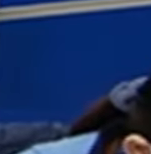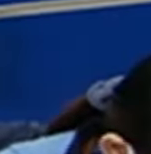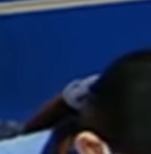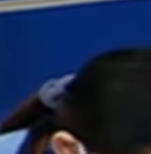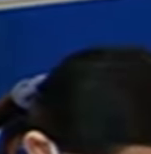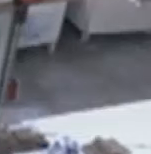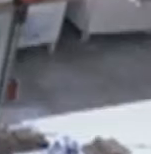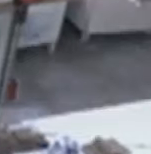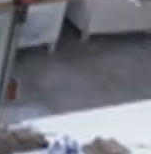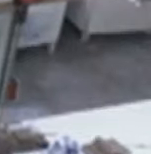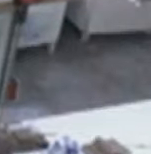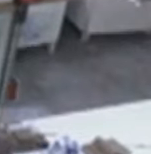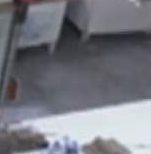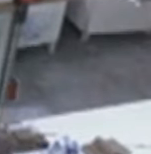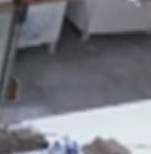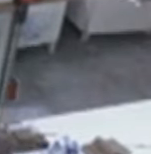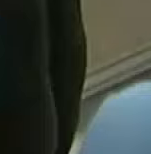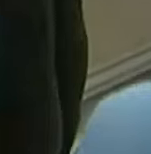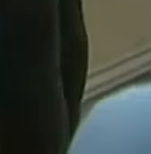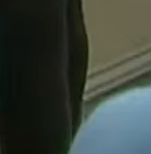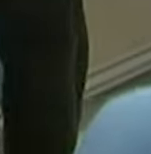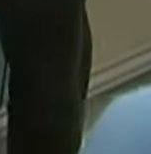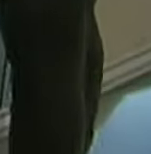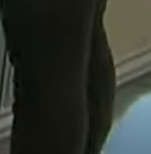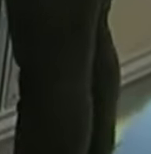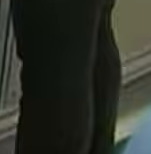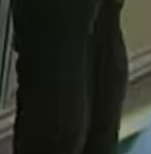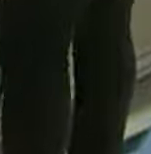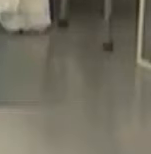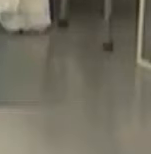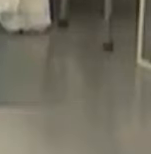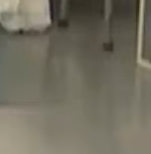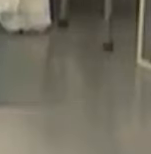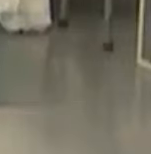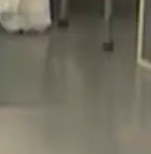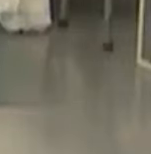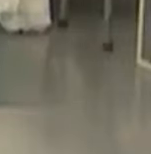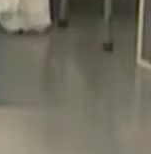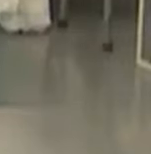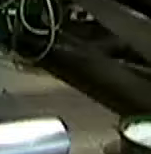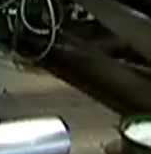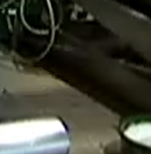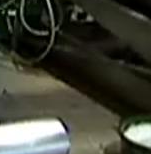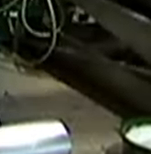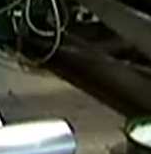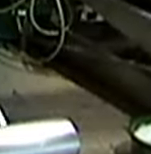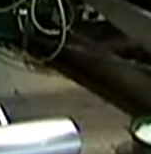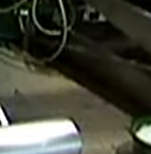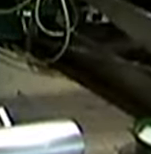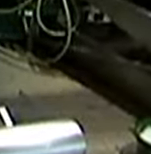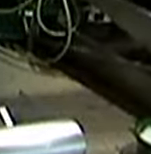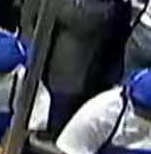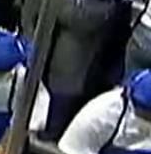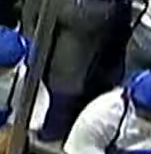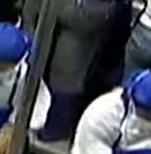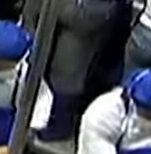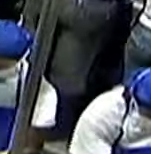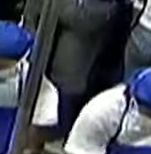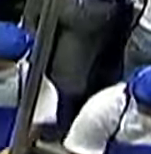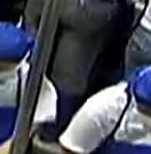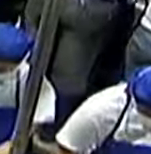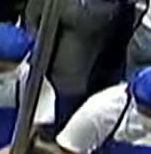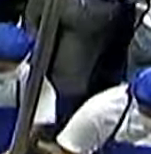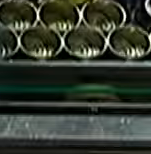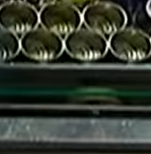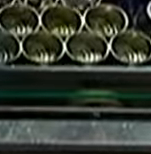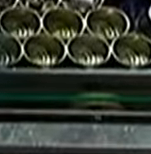ng pagrereklamo laban sa mga mapang-abusong negosyo at amo? Ipapilit, iwanag namin yan. Kasama si Atty. Buko mamaya